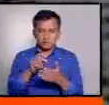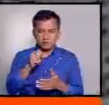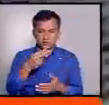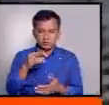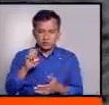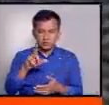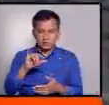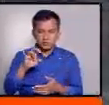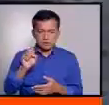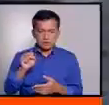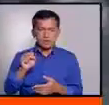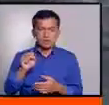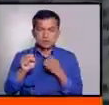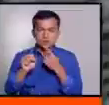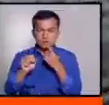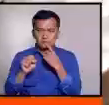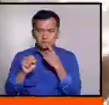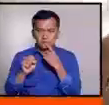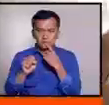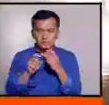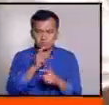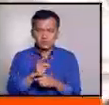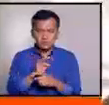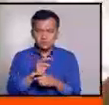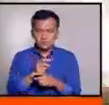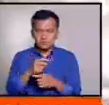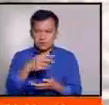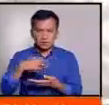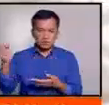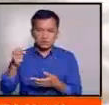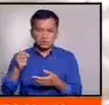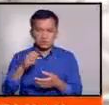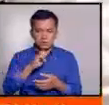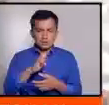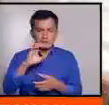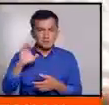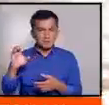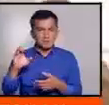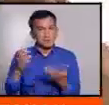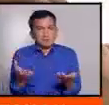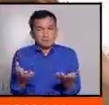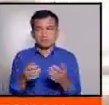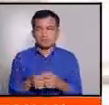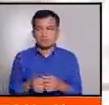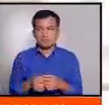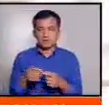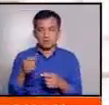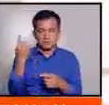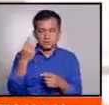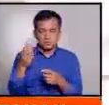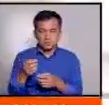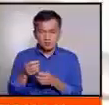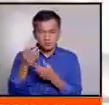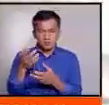shoreline, yung foreshore. Yung nakuha na nila ng ECC, well, that is only